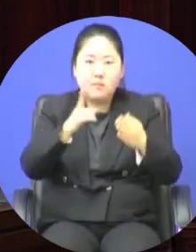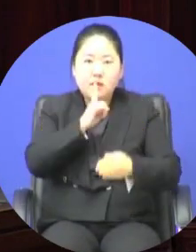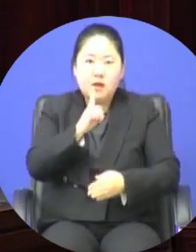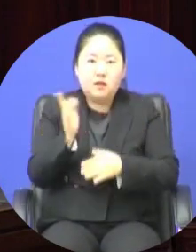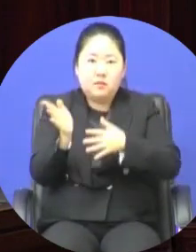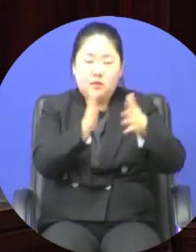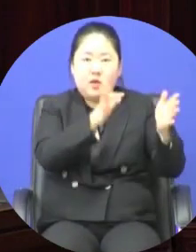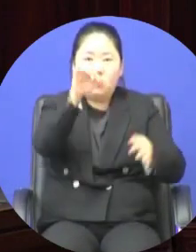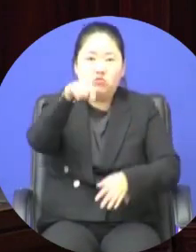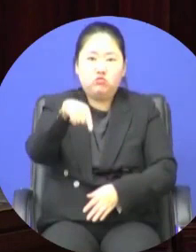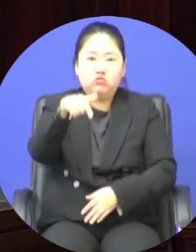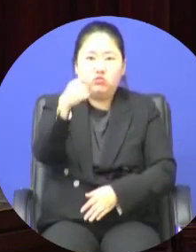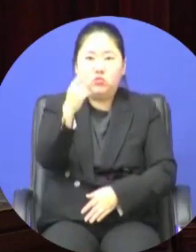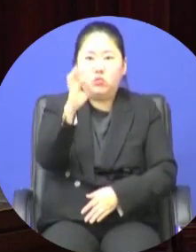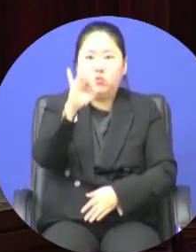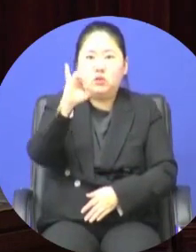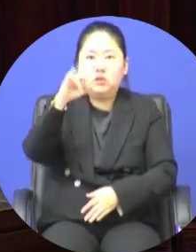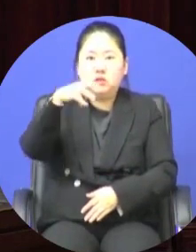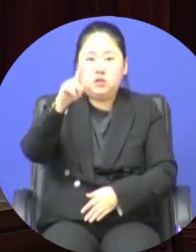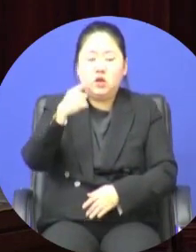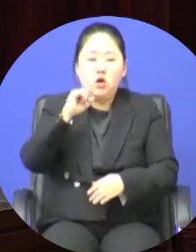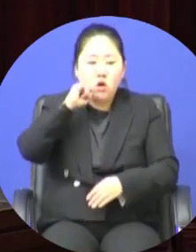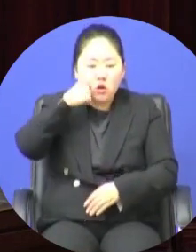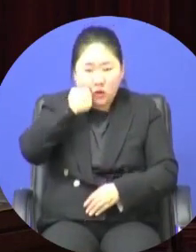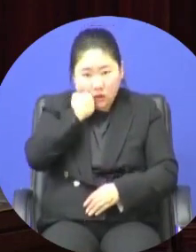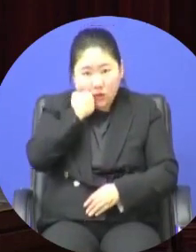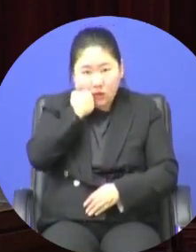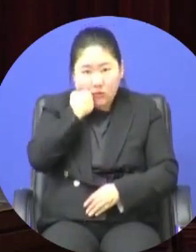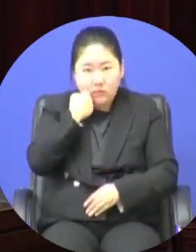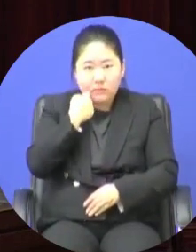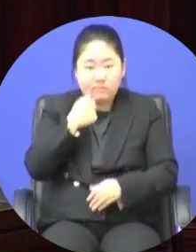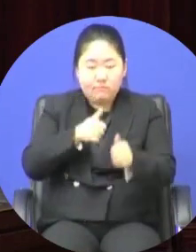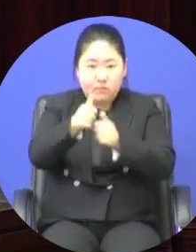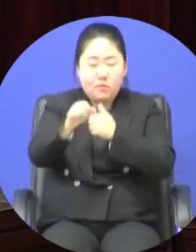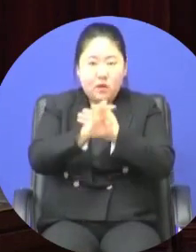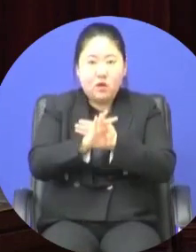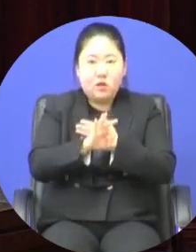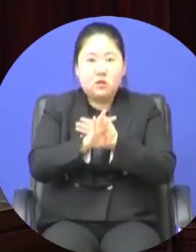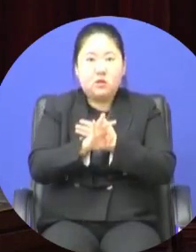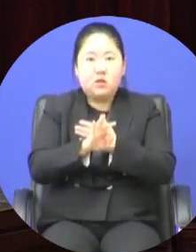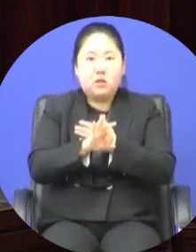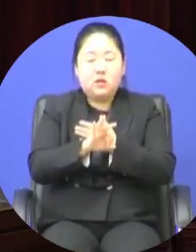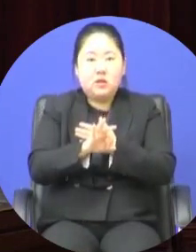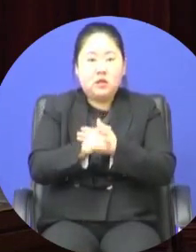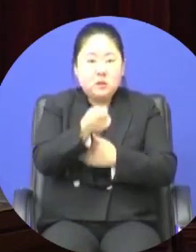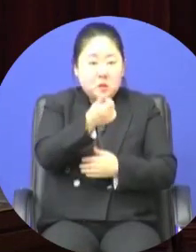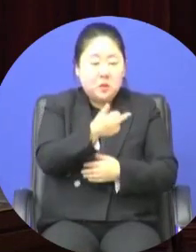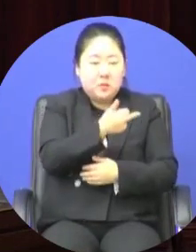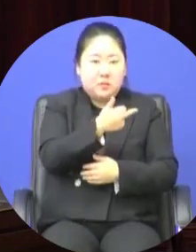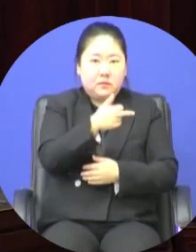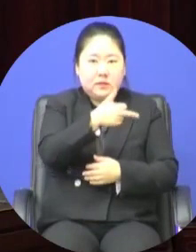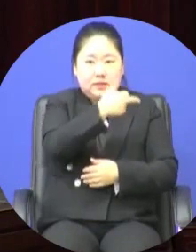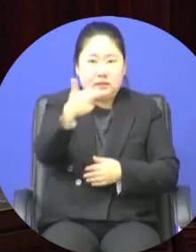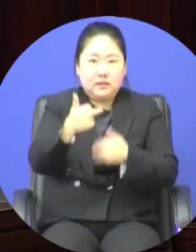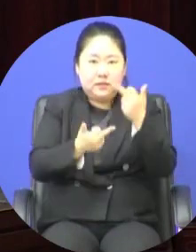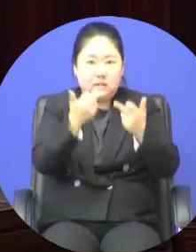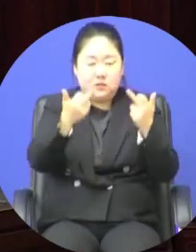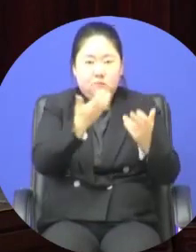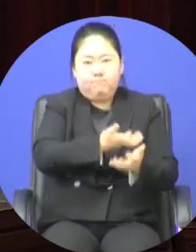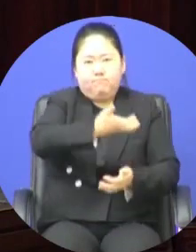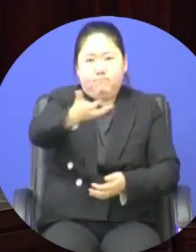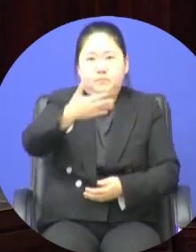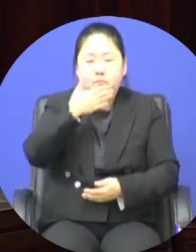우공이산, 어려움을 무릅쓰고 꾸준히 노력하면 큰 산도 옮길 수 있다, 하자고 마음만 먹으면 못해낼 일이 없다는